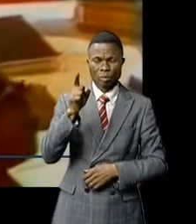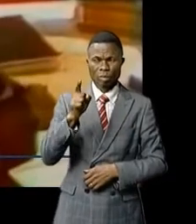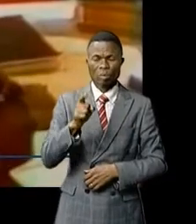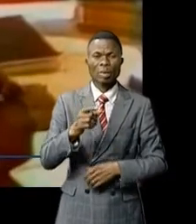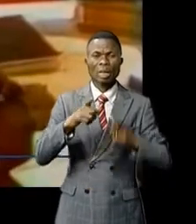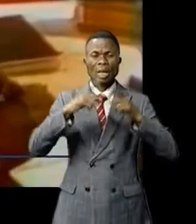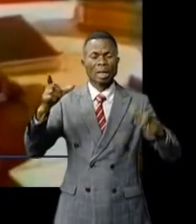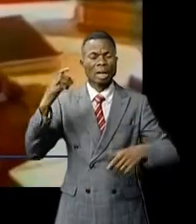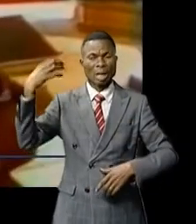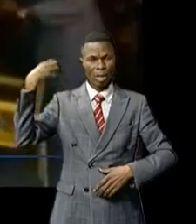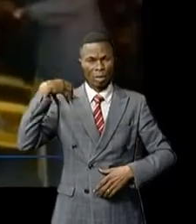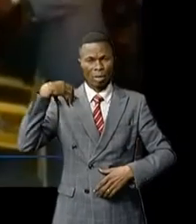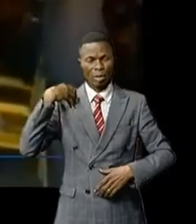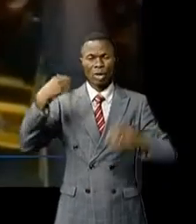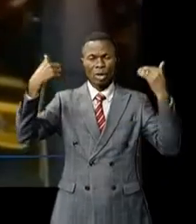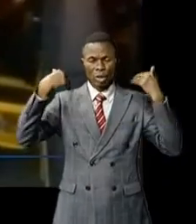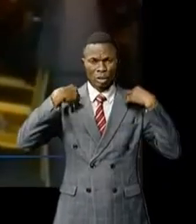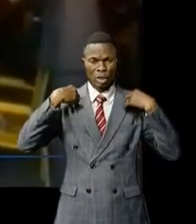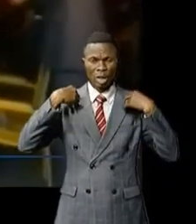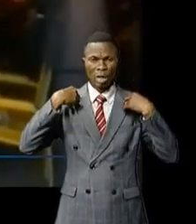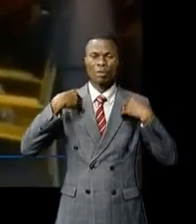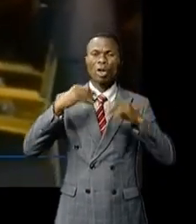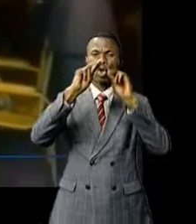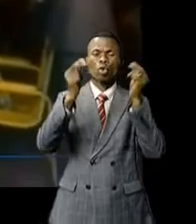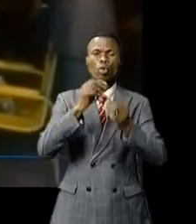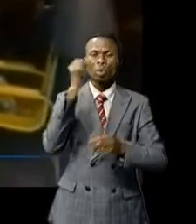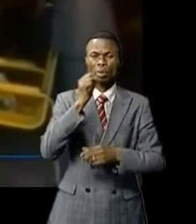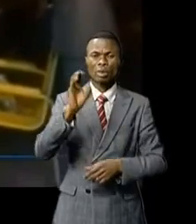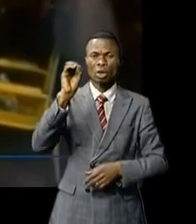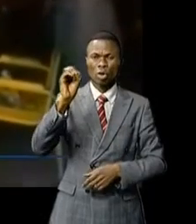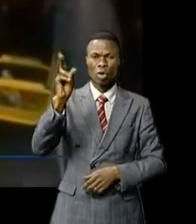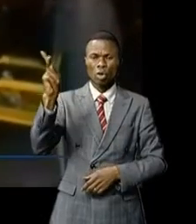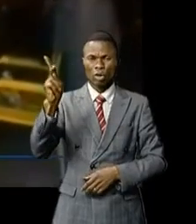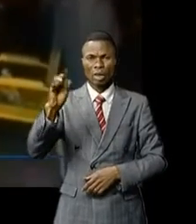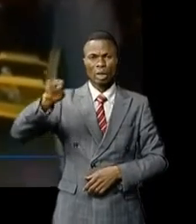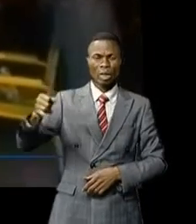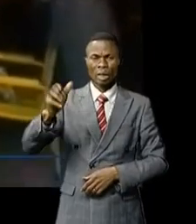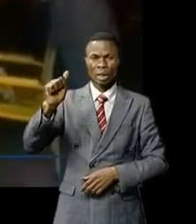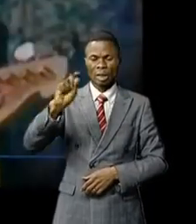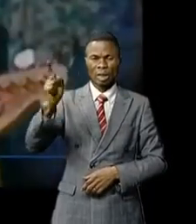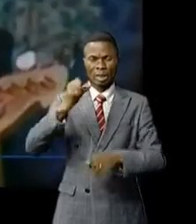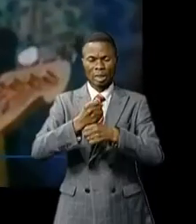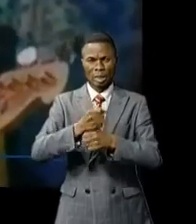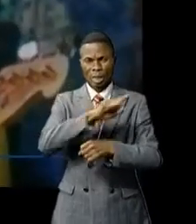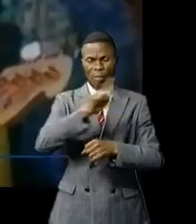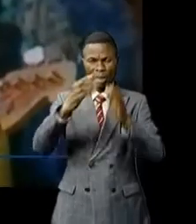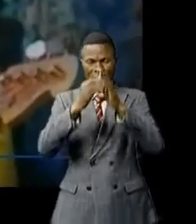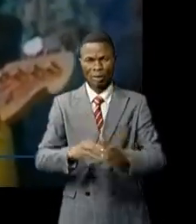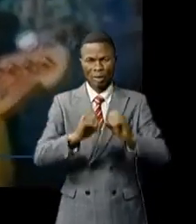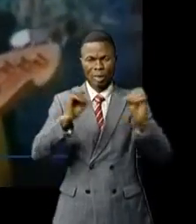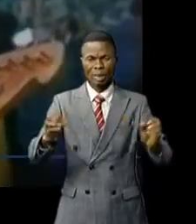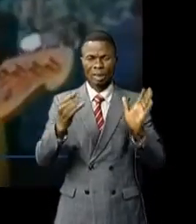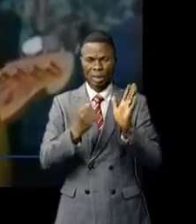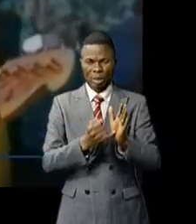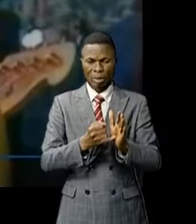Maître, était un véritable manager de l'orchestre Ok Jazz qu'il a créé en 1956. Virtuose de la guitare, Luambo Makiadi